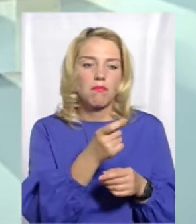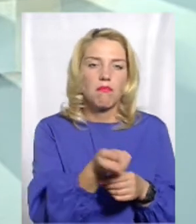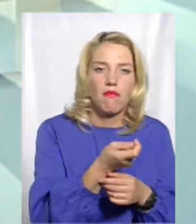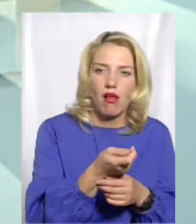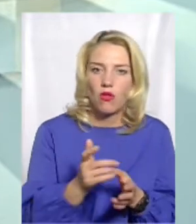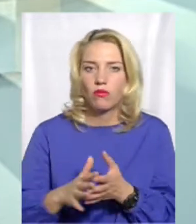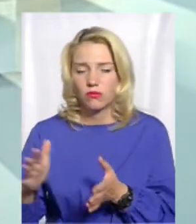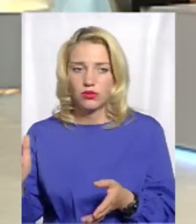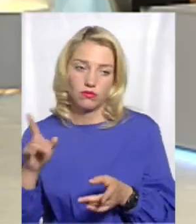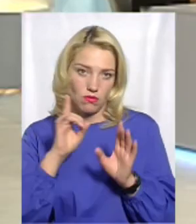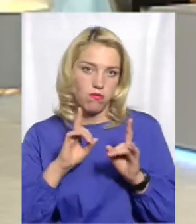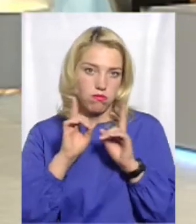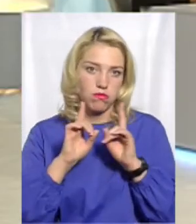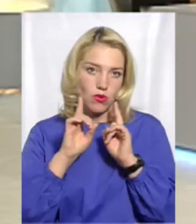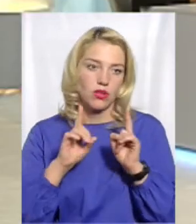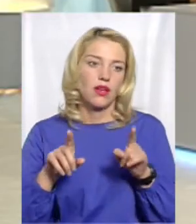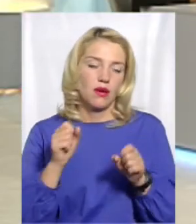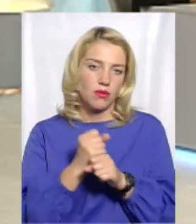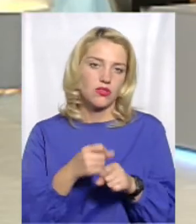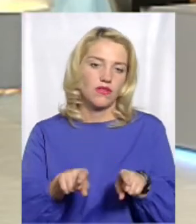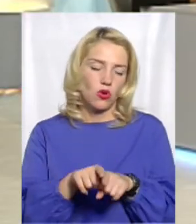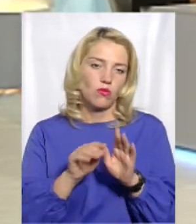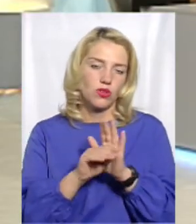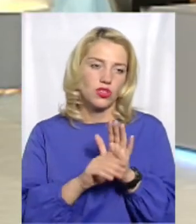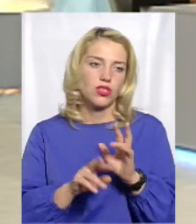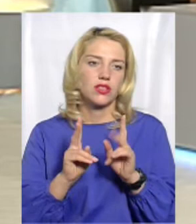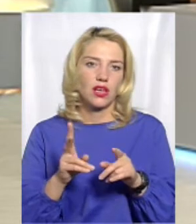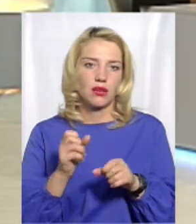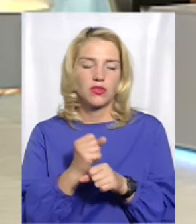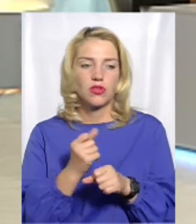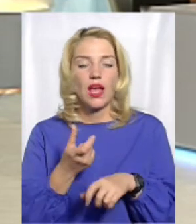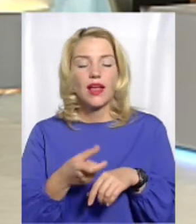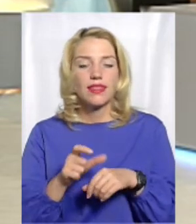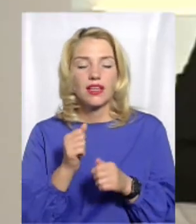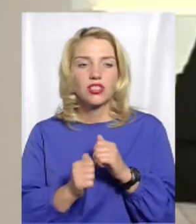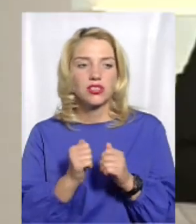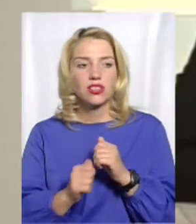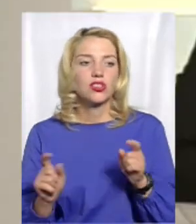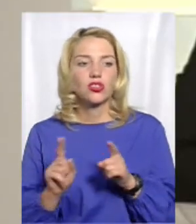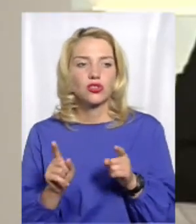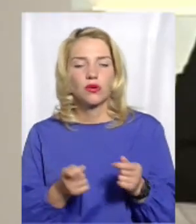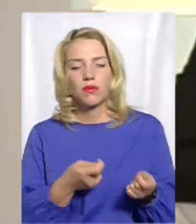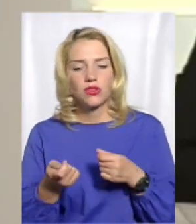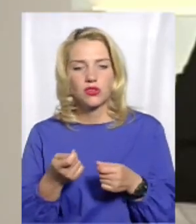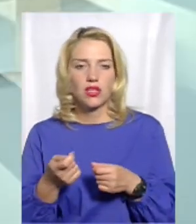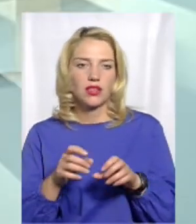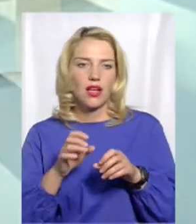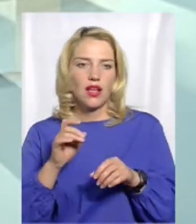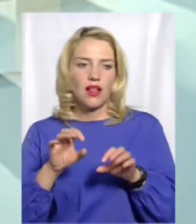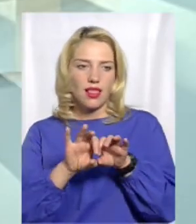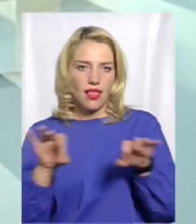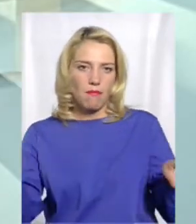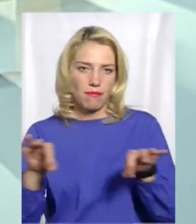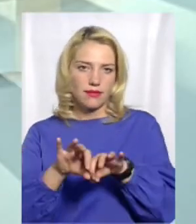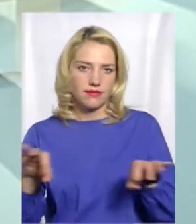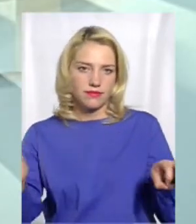мало. Тому поки що працюємо в тому режимі, в якому працюємо. А найчастіше, що вам хмельничани приносять? Люмінесцентні лампи.